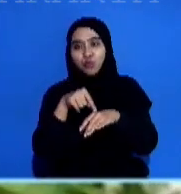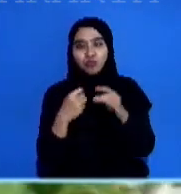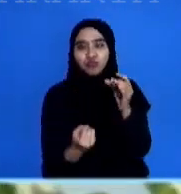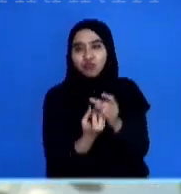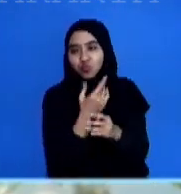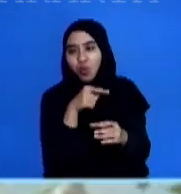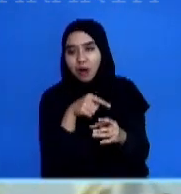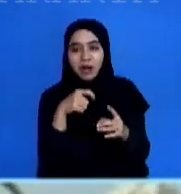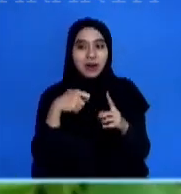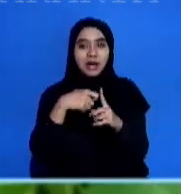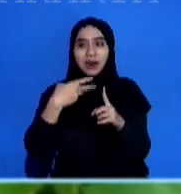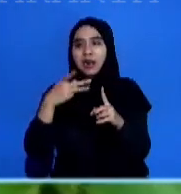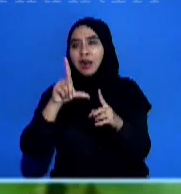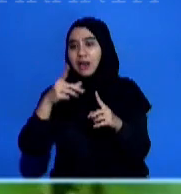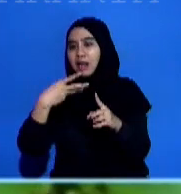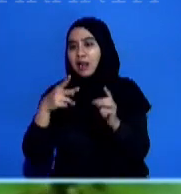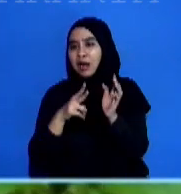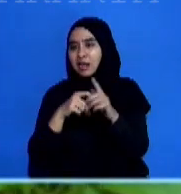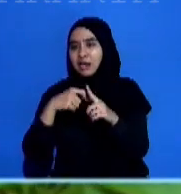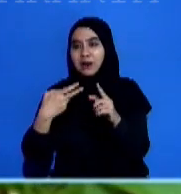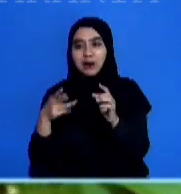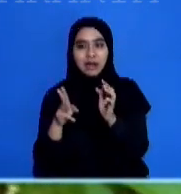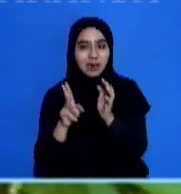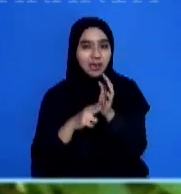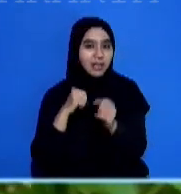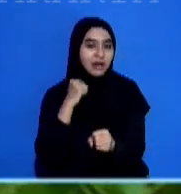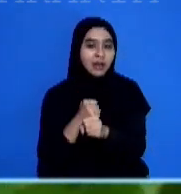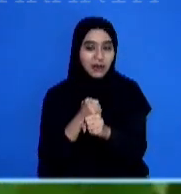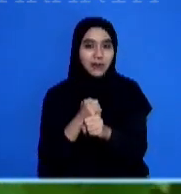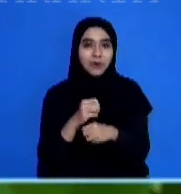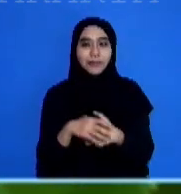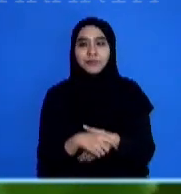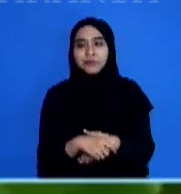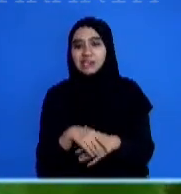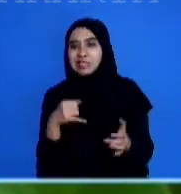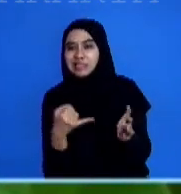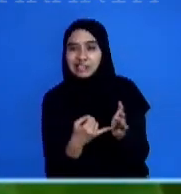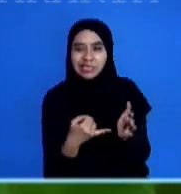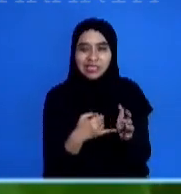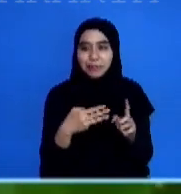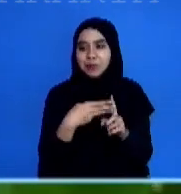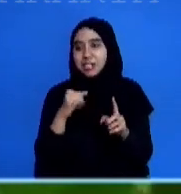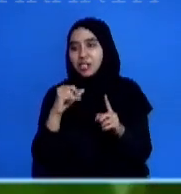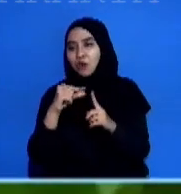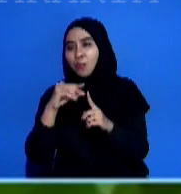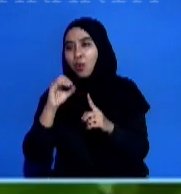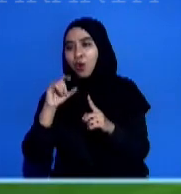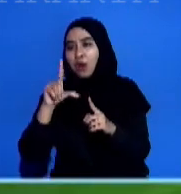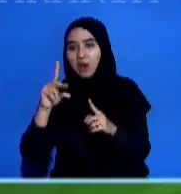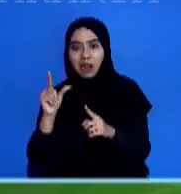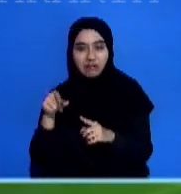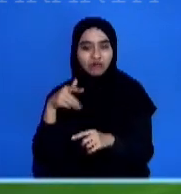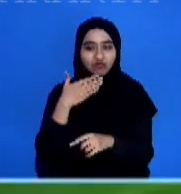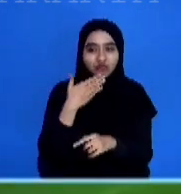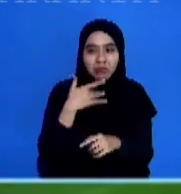p air mata pengantin menandutar Lan bipolen ingkang dipun remeni kanceng tawongo